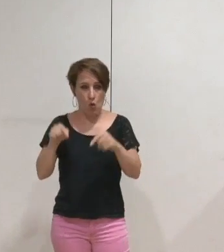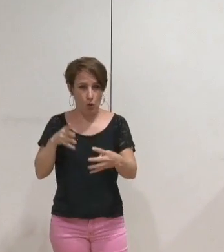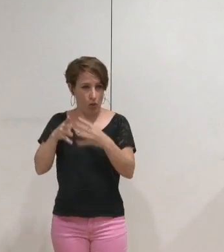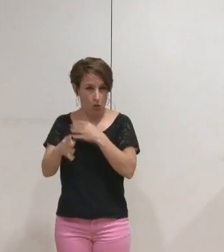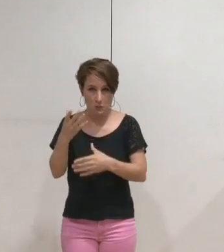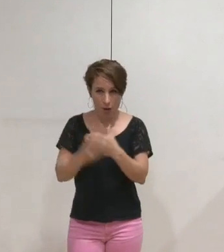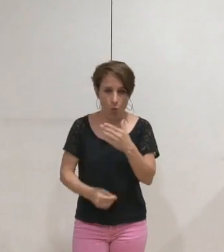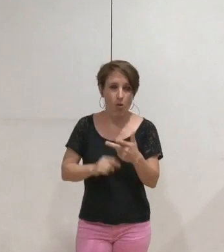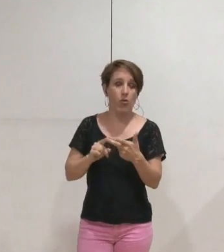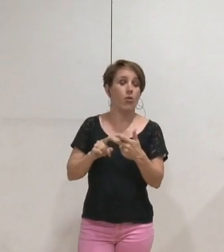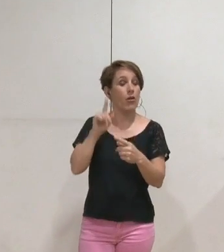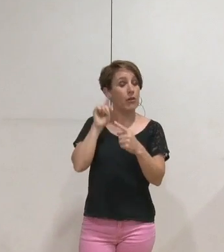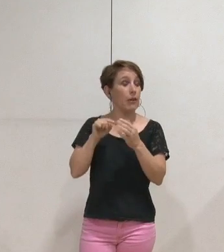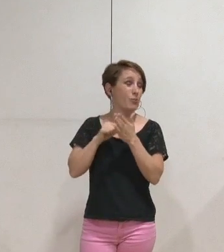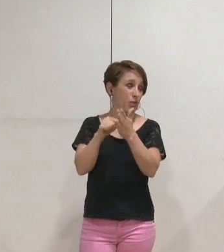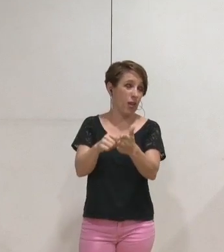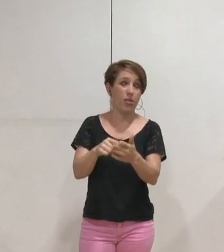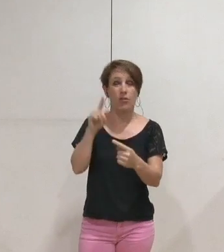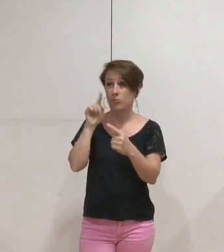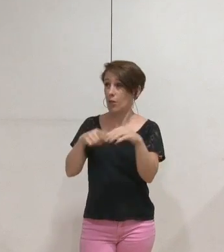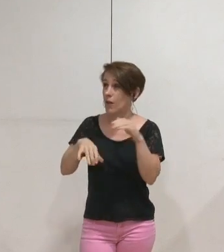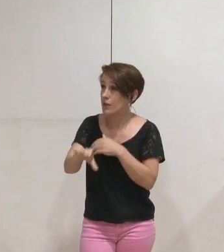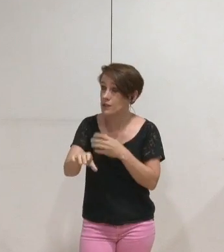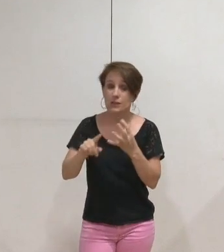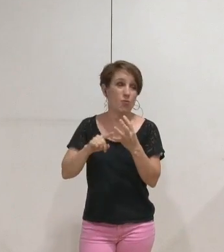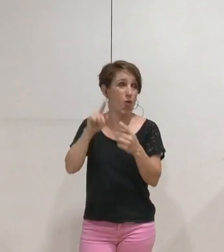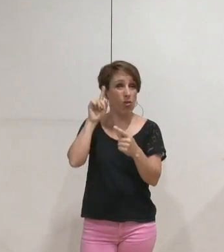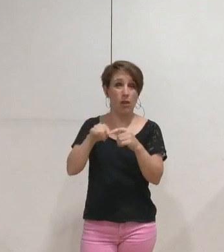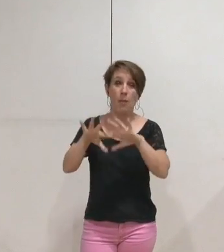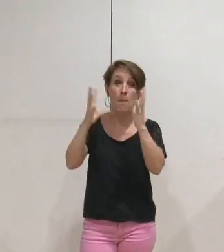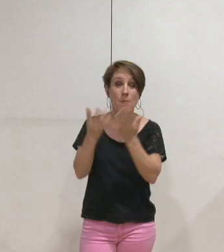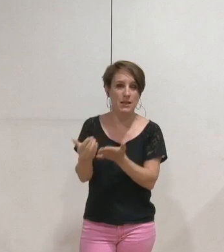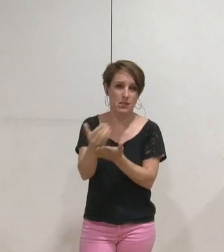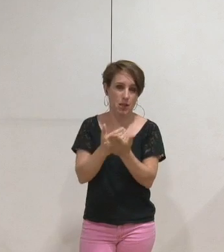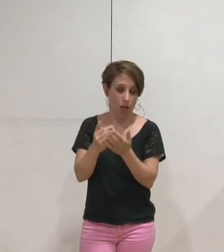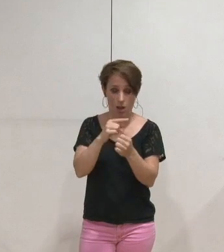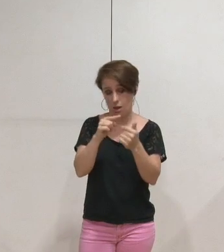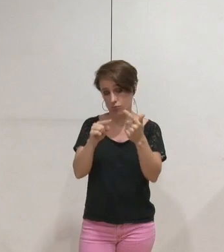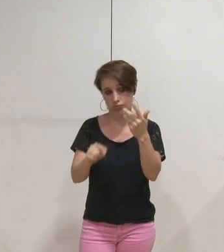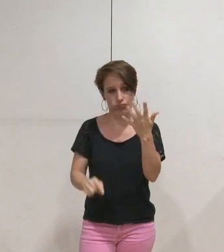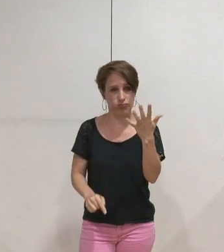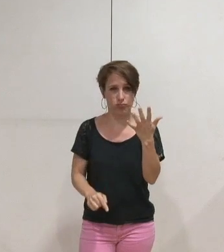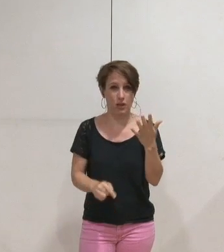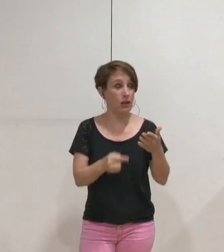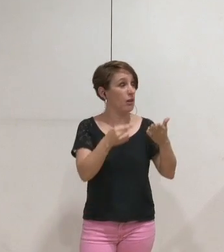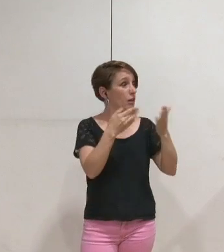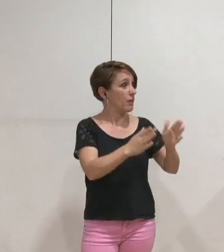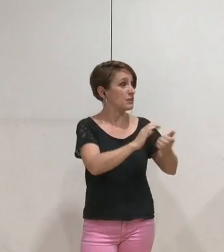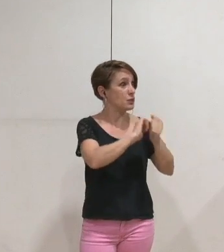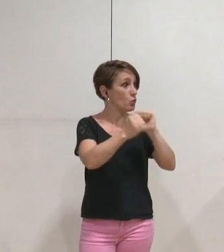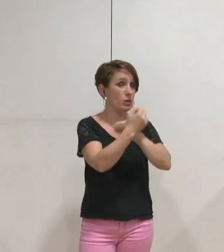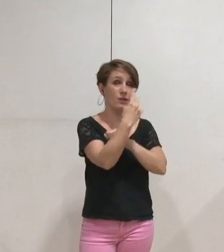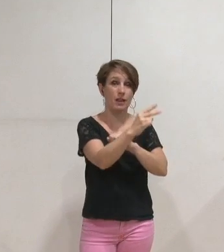dette sur l'investissement sur la masse salariale à tous égards cette décision modificative